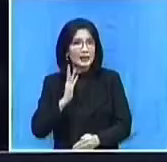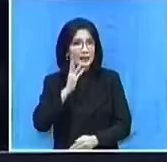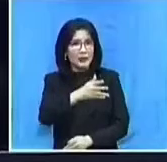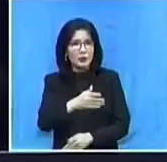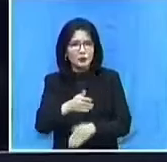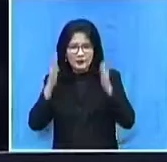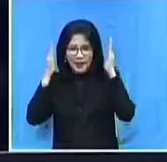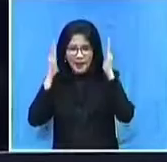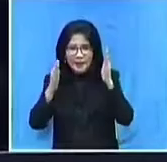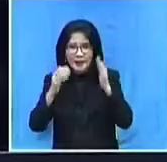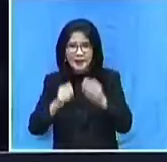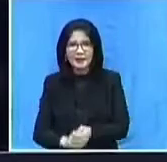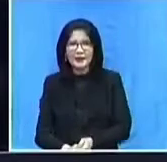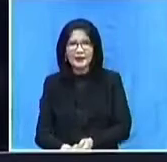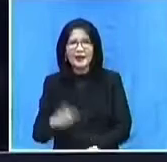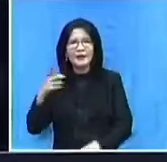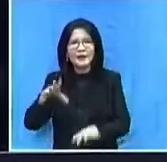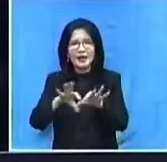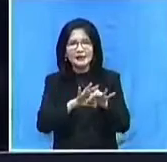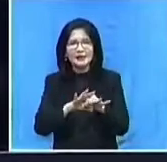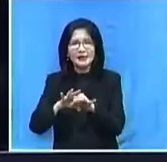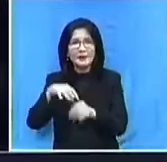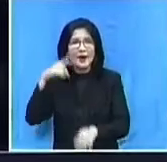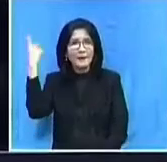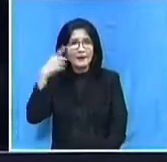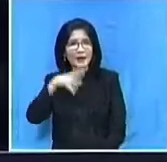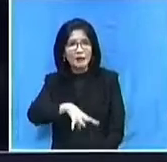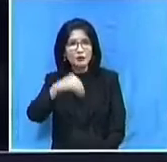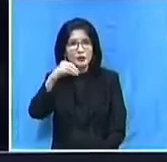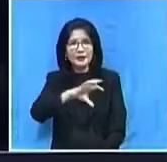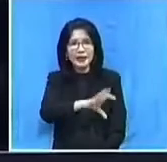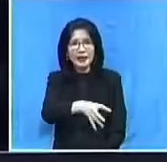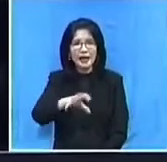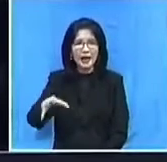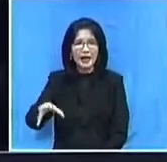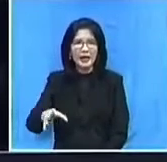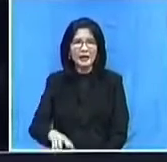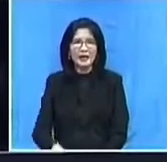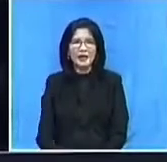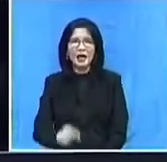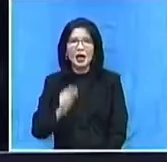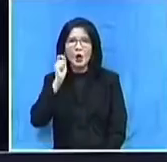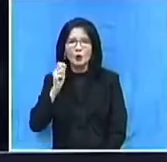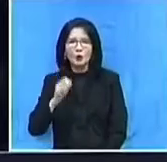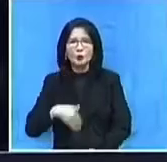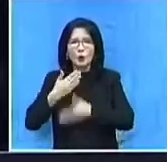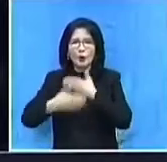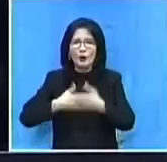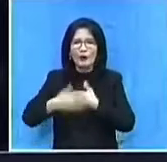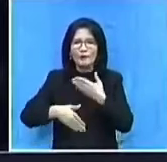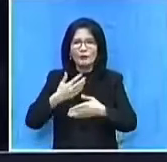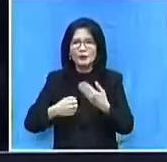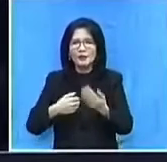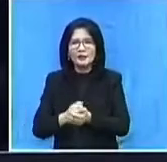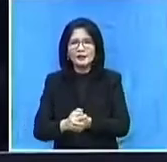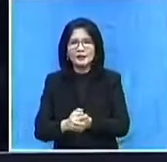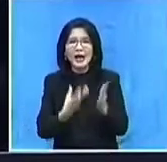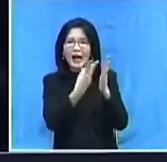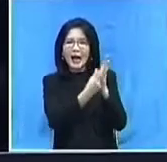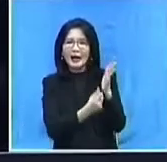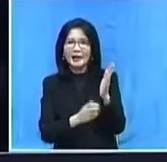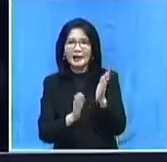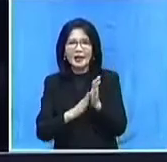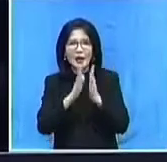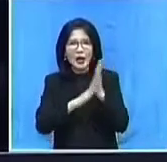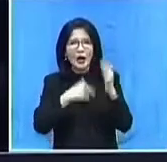memberikan perhatian pada Sinergi antara pemerintah pusat dan daerah dalam mengimplementasikan anggaran dan